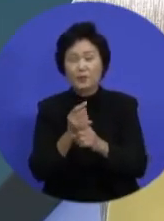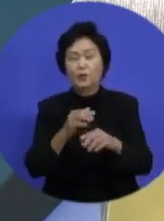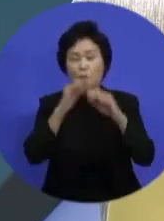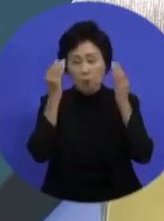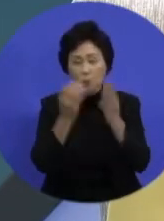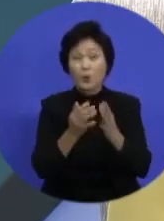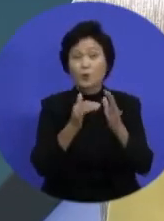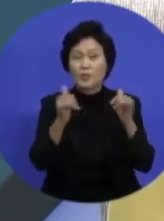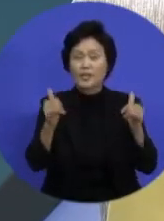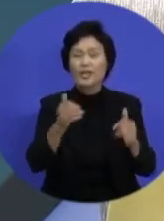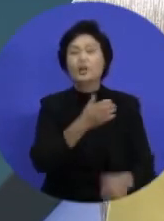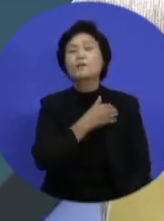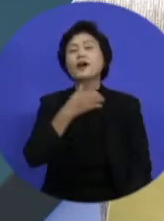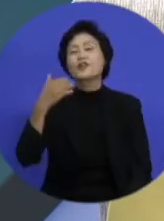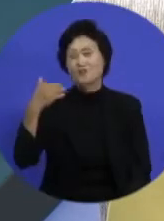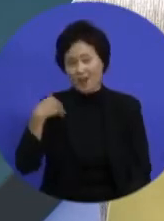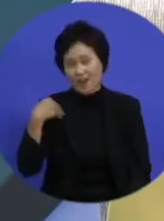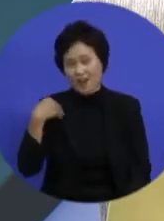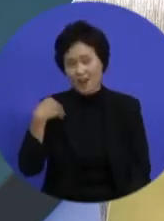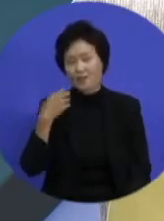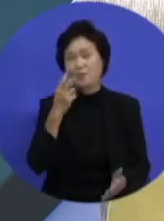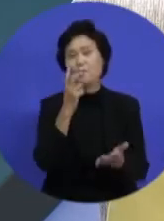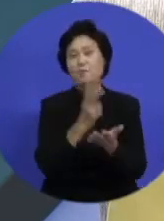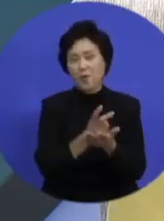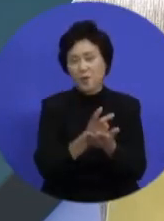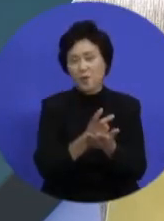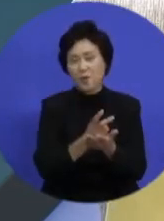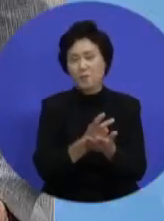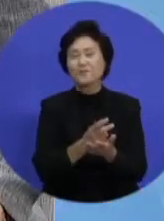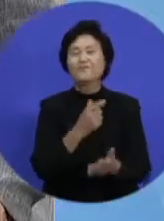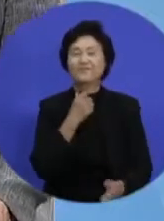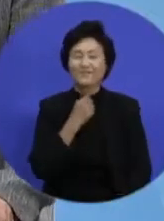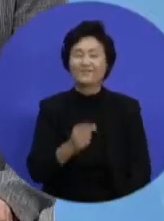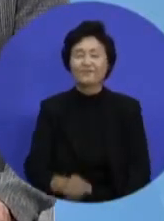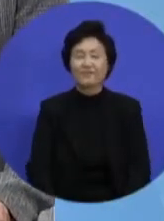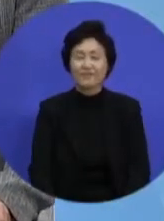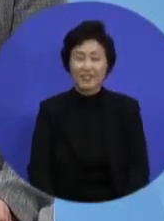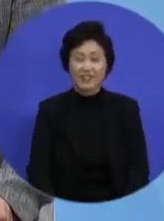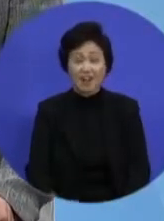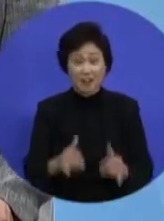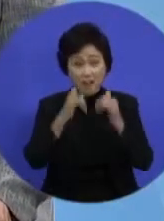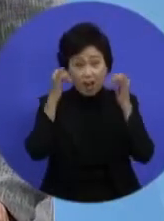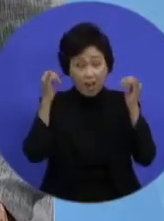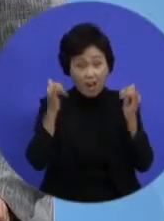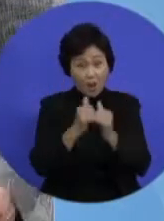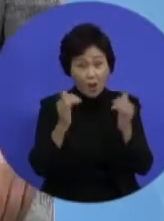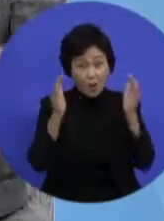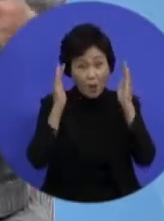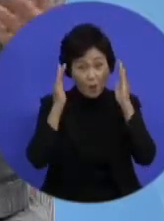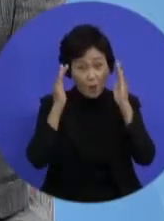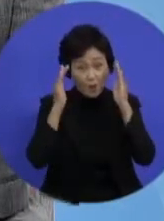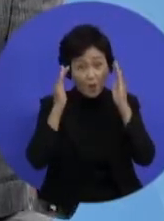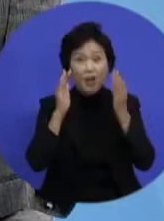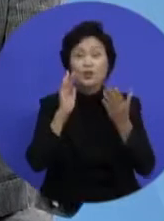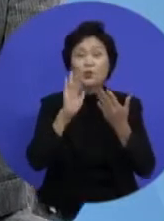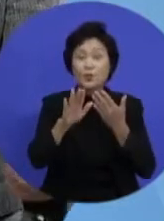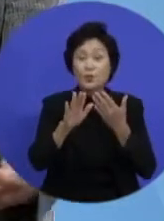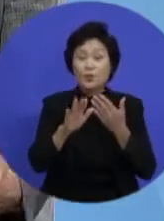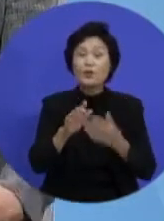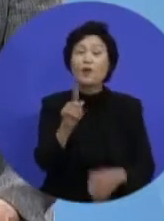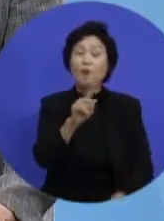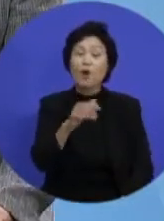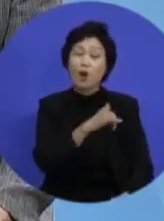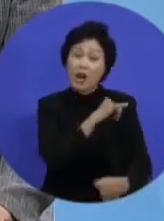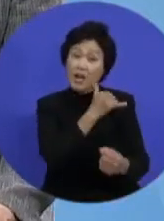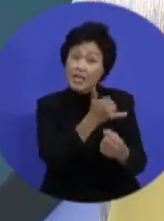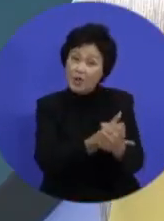만족이 되는 법이 되어야 한다 생각해요. 자, 그래서 사회학을 공부를 해서 네. 어떤 사람, 인권, 평화 네.